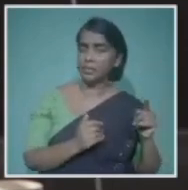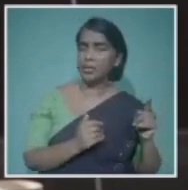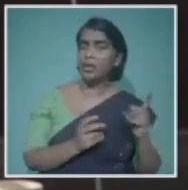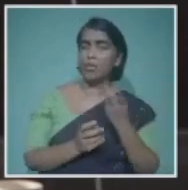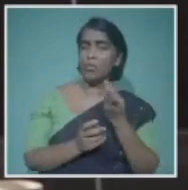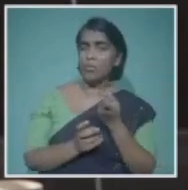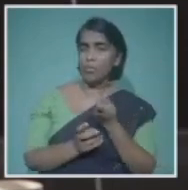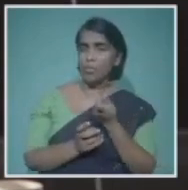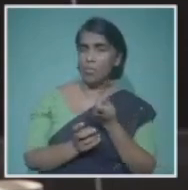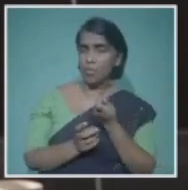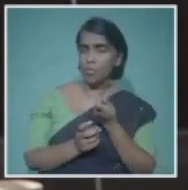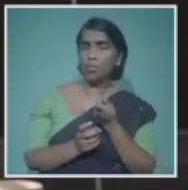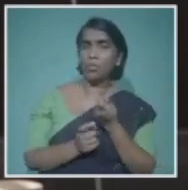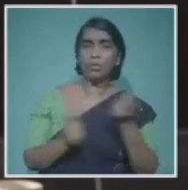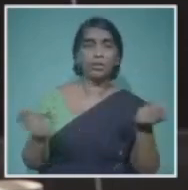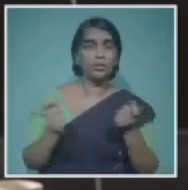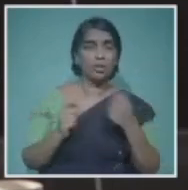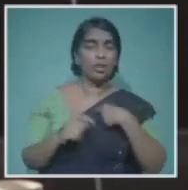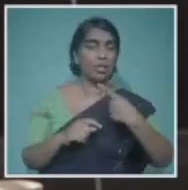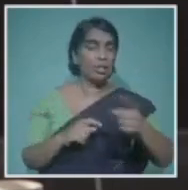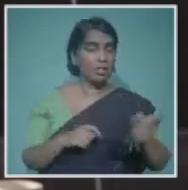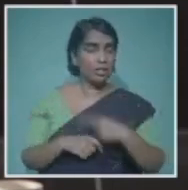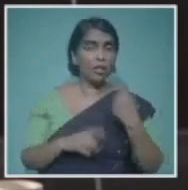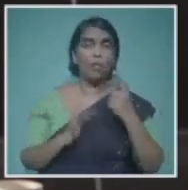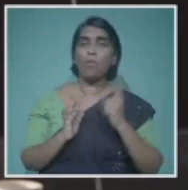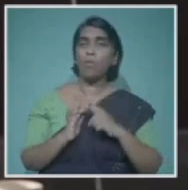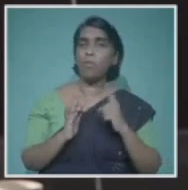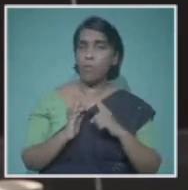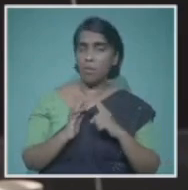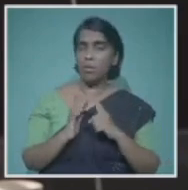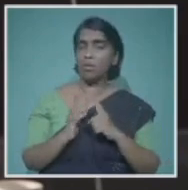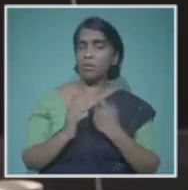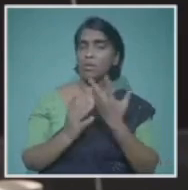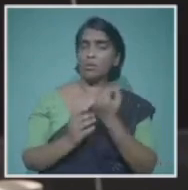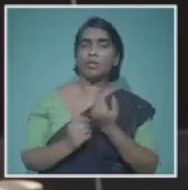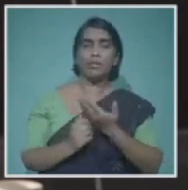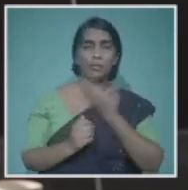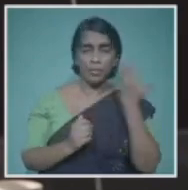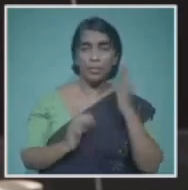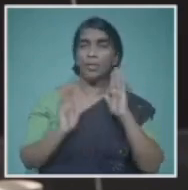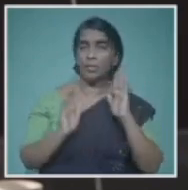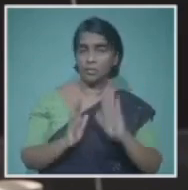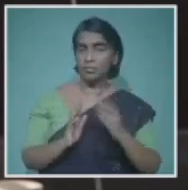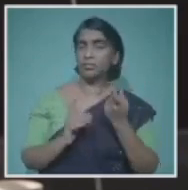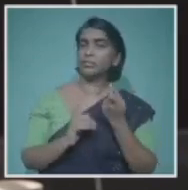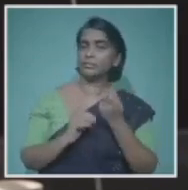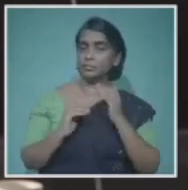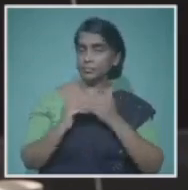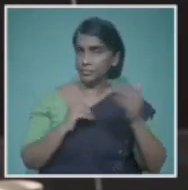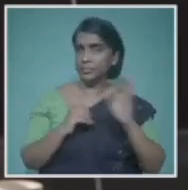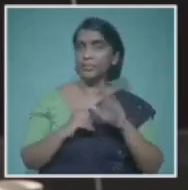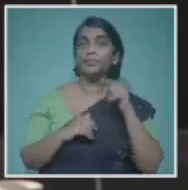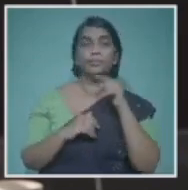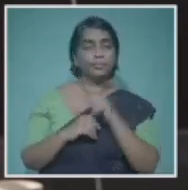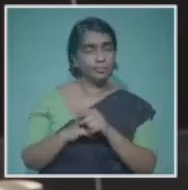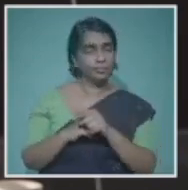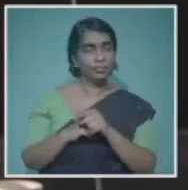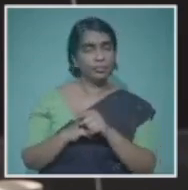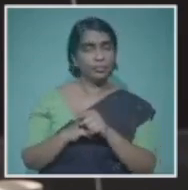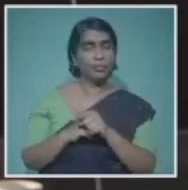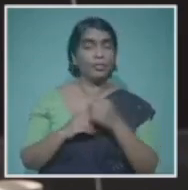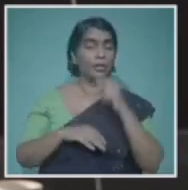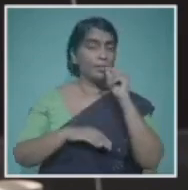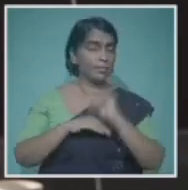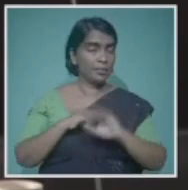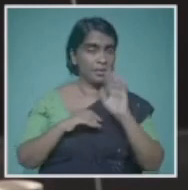මුදල් මේ වෙළඳ පොලේ දවසකට අපිට පොලියට ගන්න පුළුවන්. අපි ඕවර්නයිට් රේට් එක කියලා කියනවා. ඒක